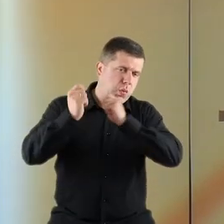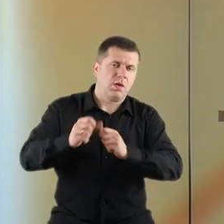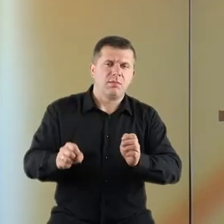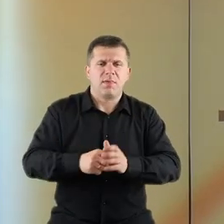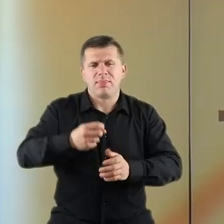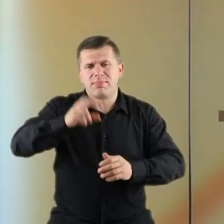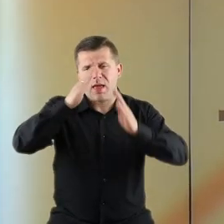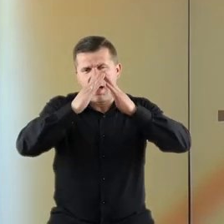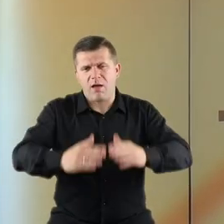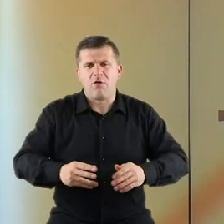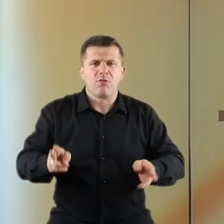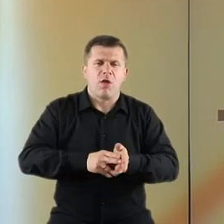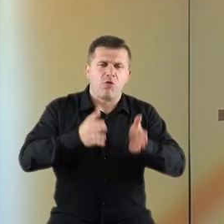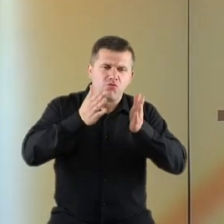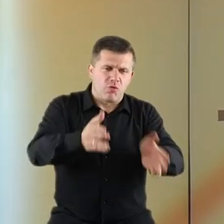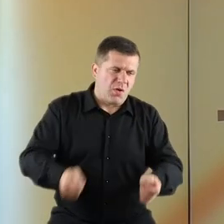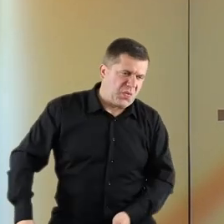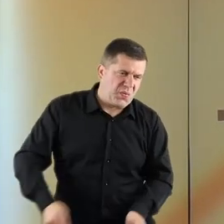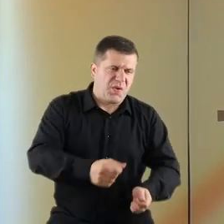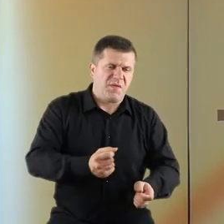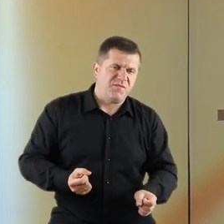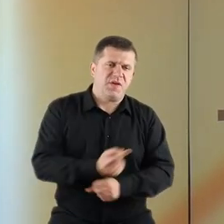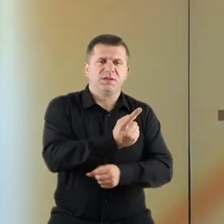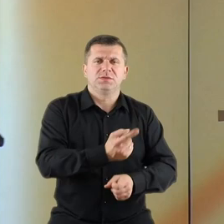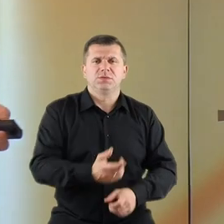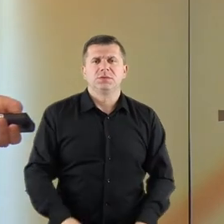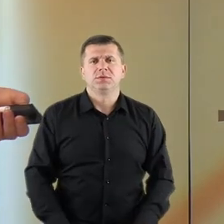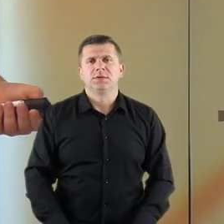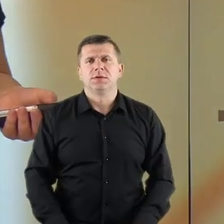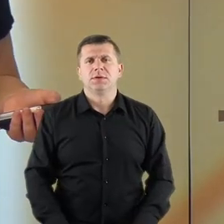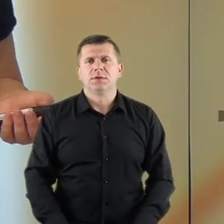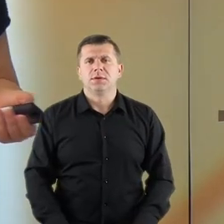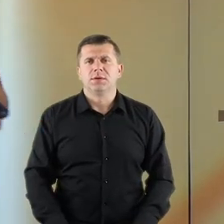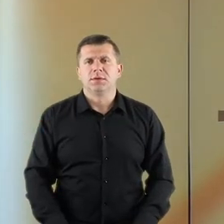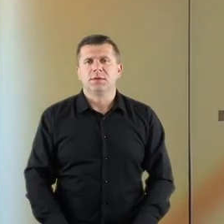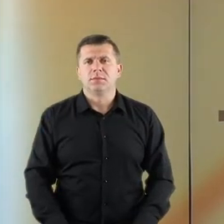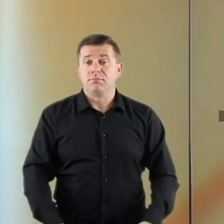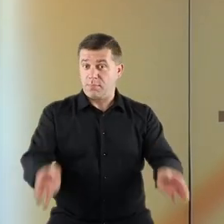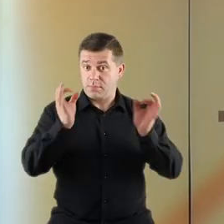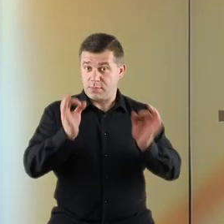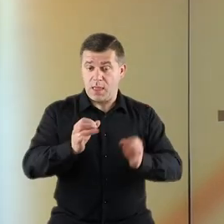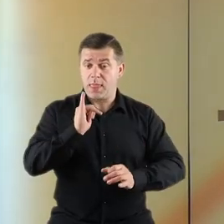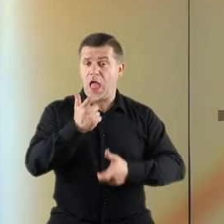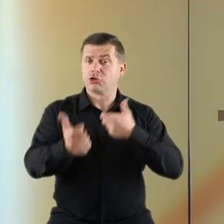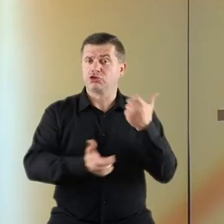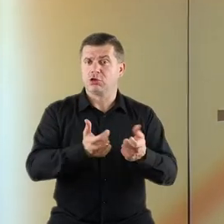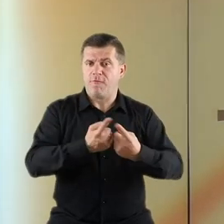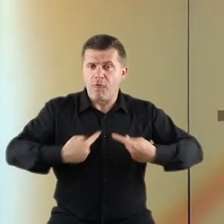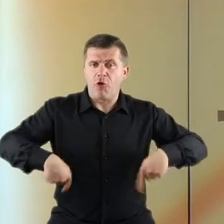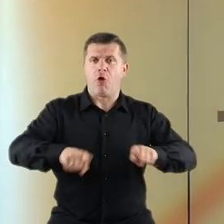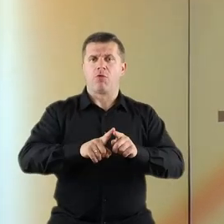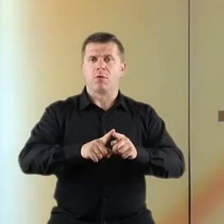wiem na rozstaje dróg na drogę wszędzie żeby się tylko tego pozbyć a teraz jakie czynności wykonywane są